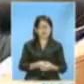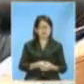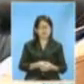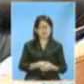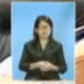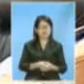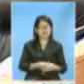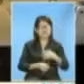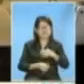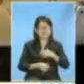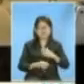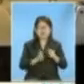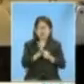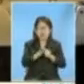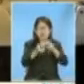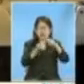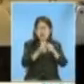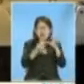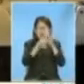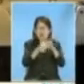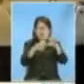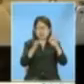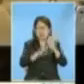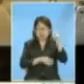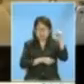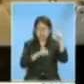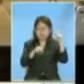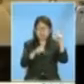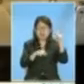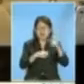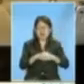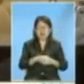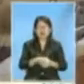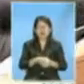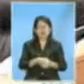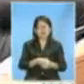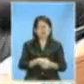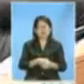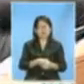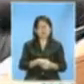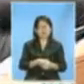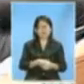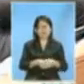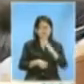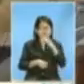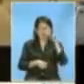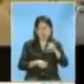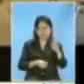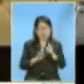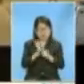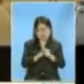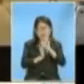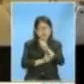ท่านแปลยติเรื่องทักษิณเหรอก็ท่านแปลในส่วนที่จำนวนวุฒิ